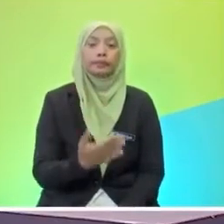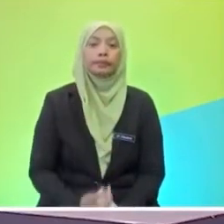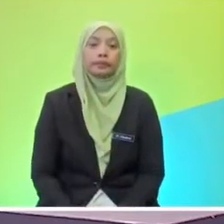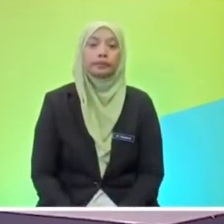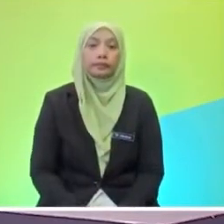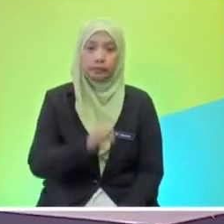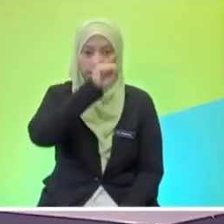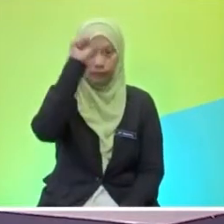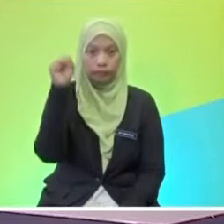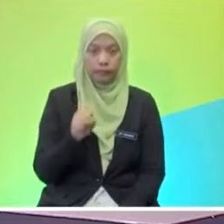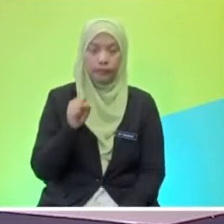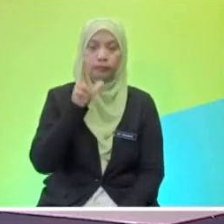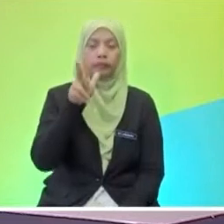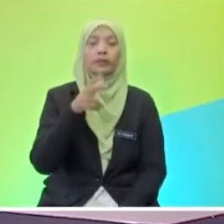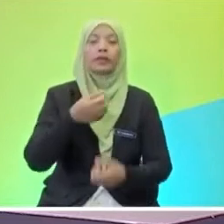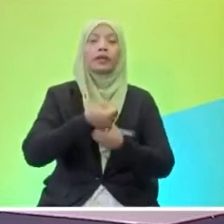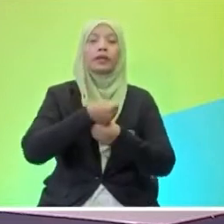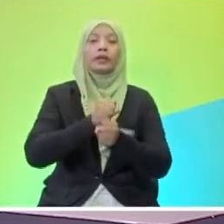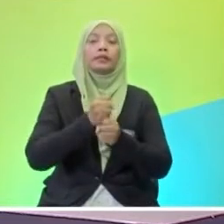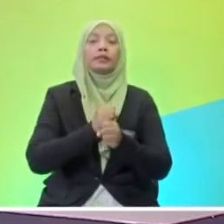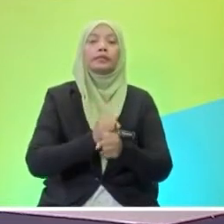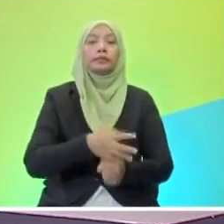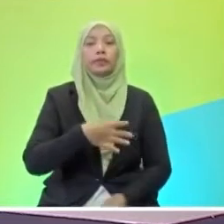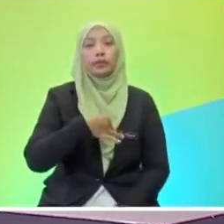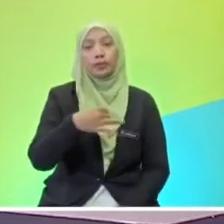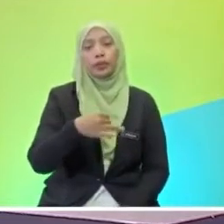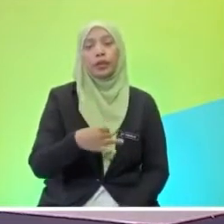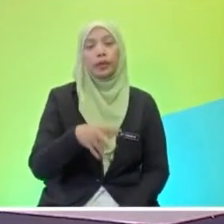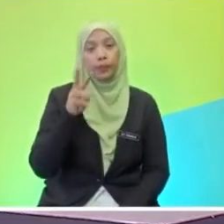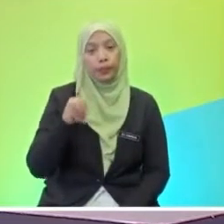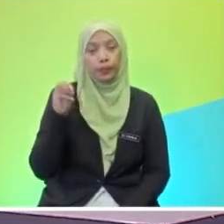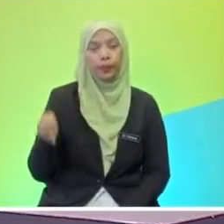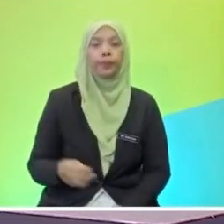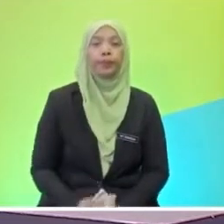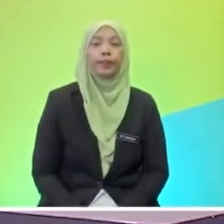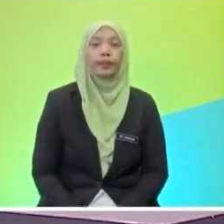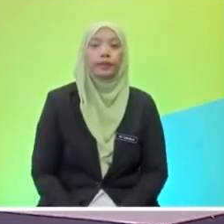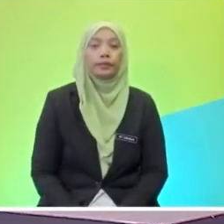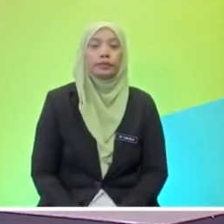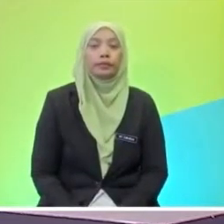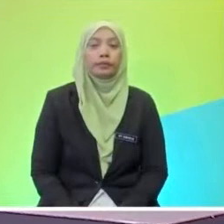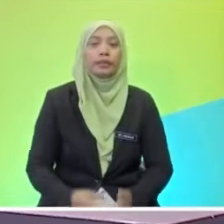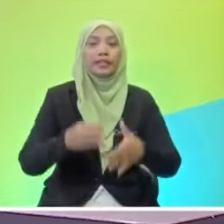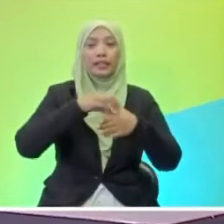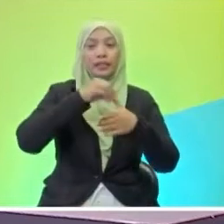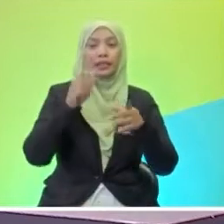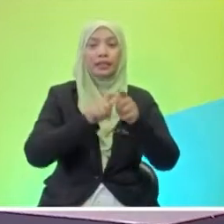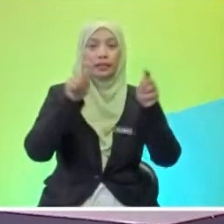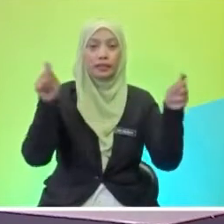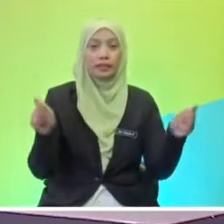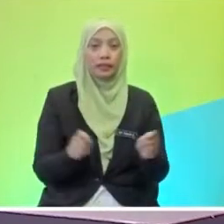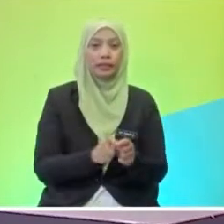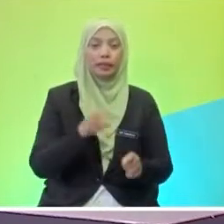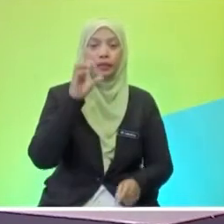pergi soal dan 3 oke Ini bentuk soal Lan favorite student jadi dia main isi tempat kosong dia letak satu